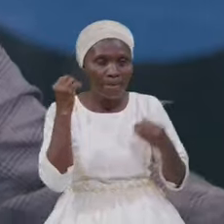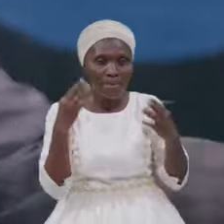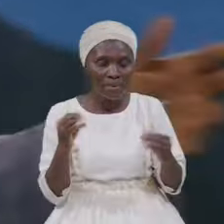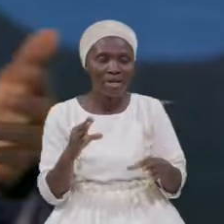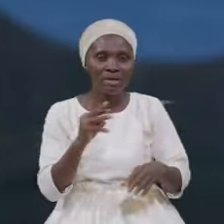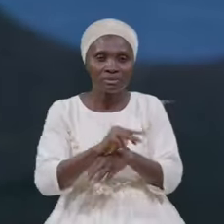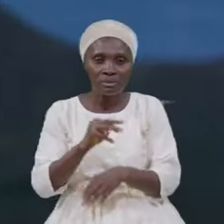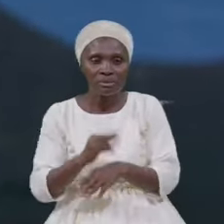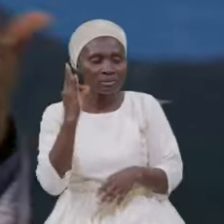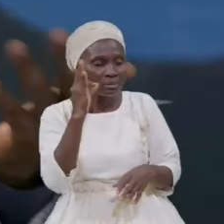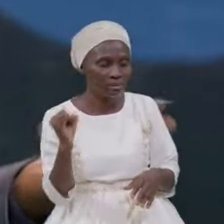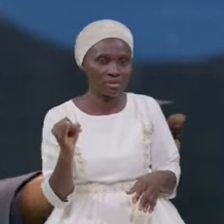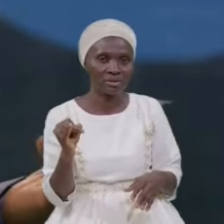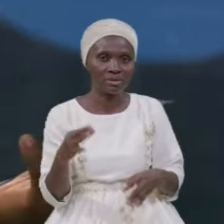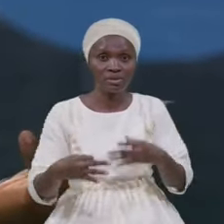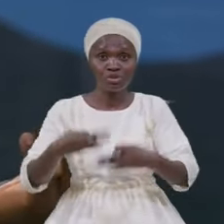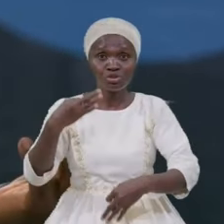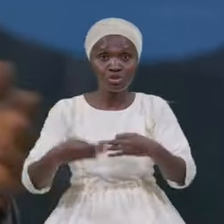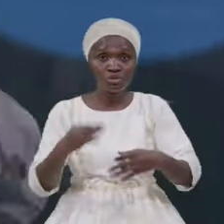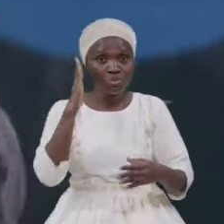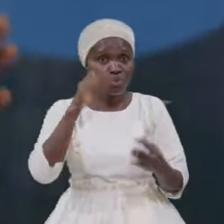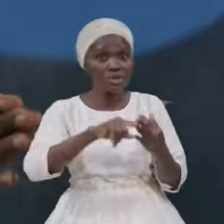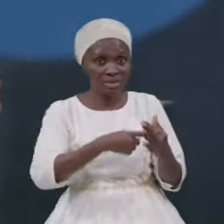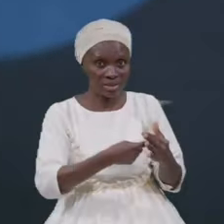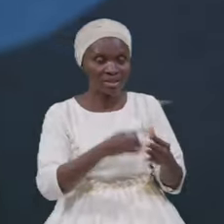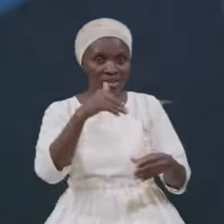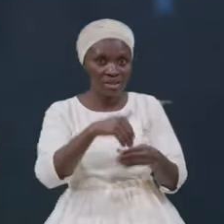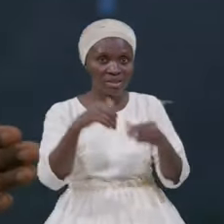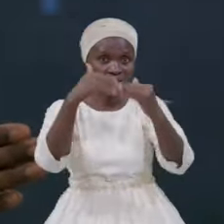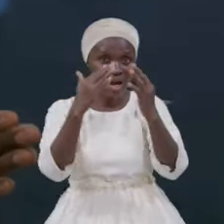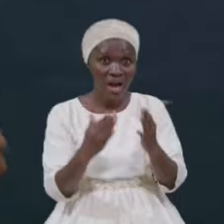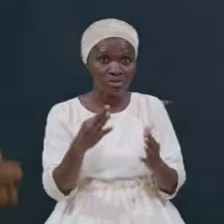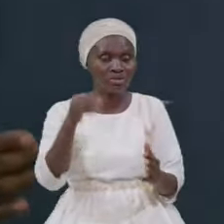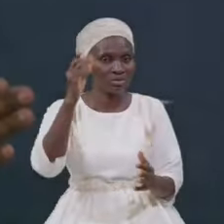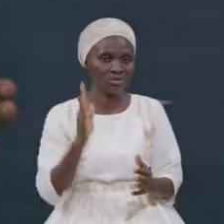la maison de Dieu. Et si ça commence par nous,